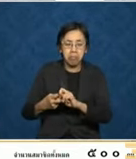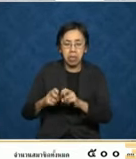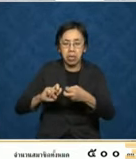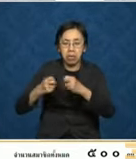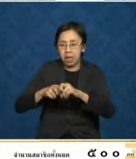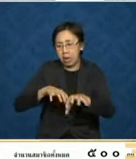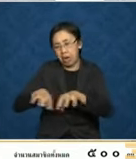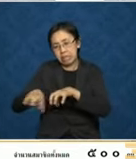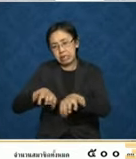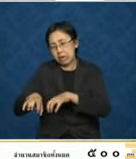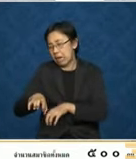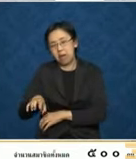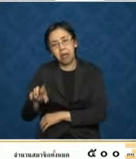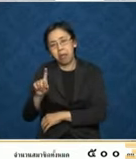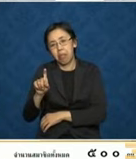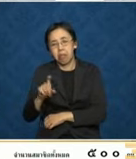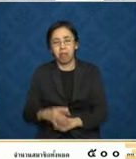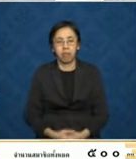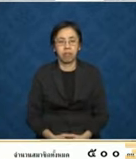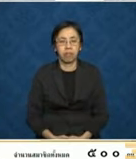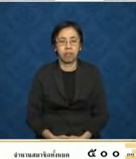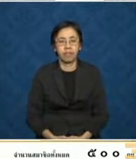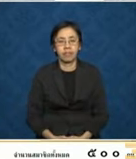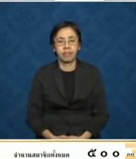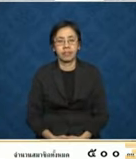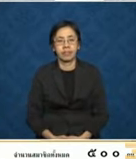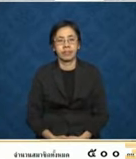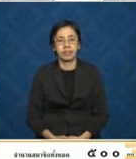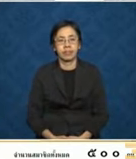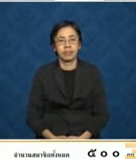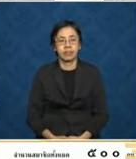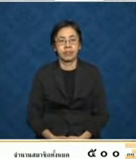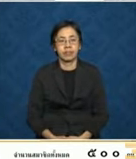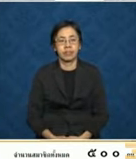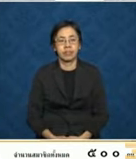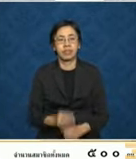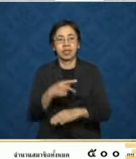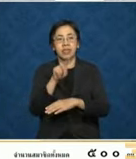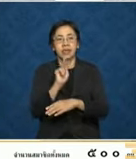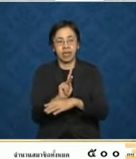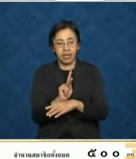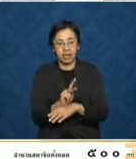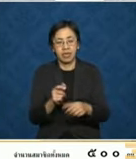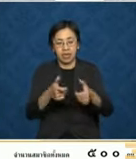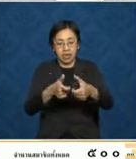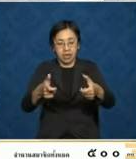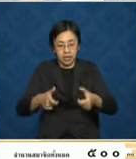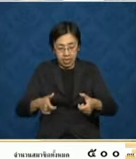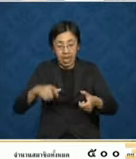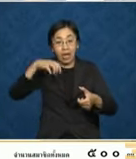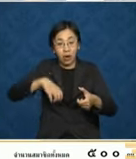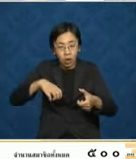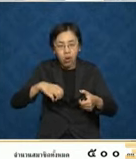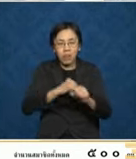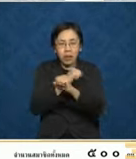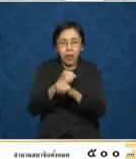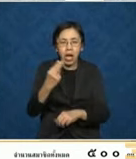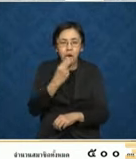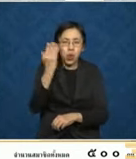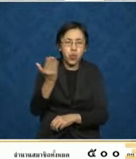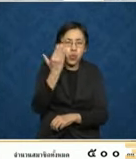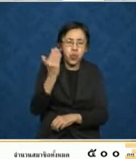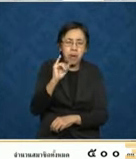ดการขยะนะคะดังนั้นท่านประธานคะในรายงานของกรมมลพิษเนี่ยยังพบอีกว่